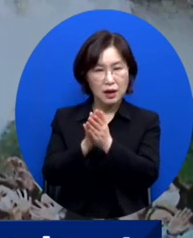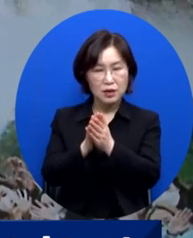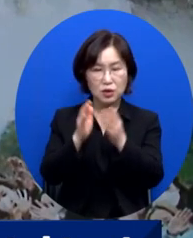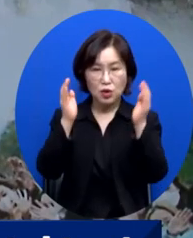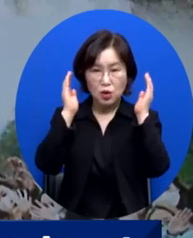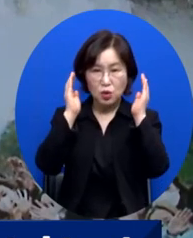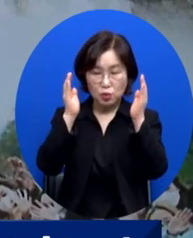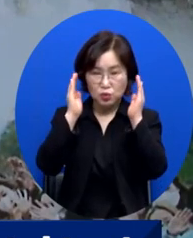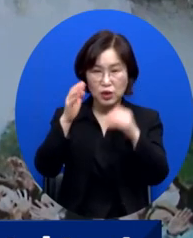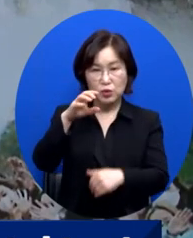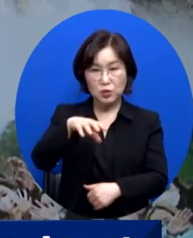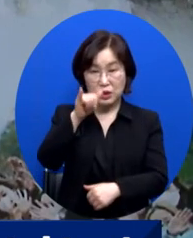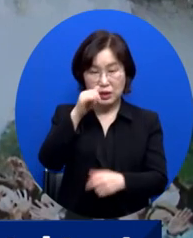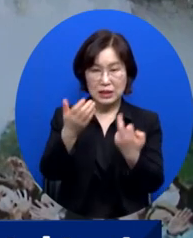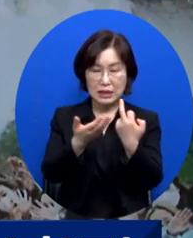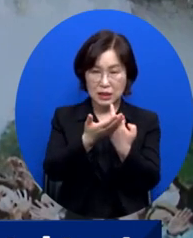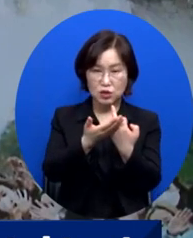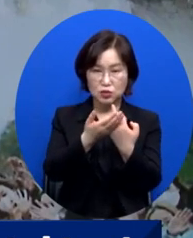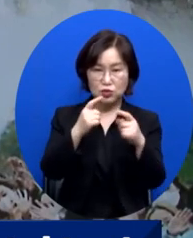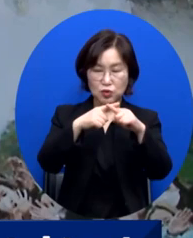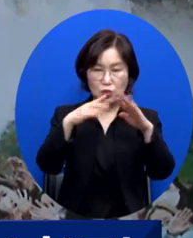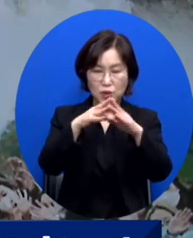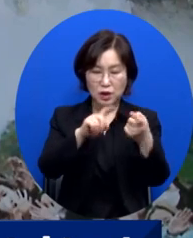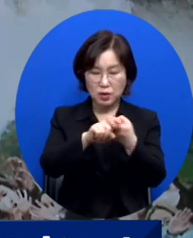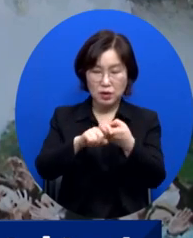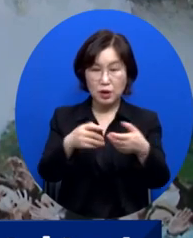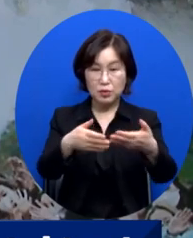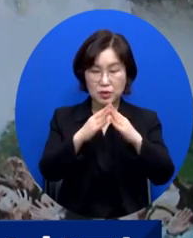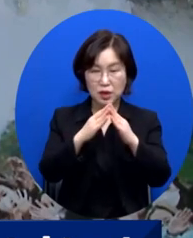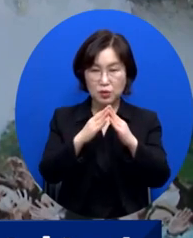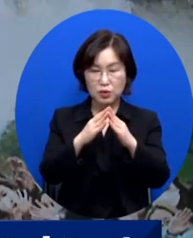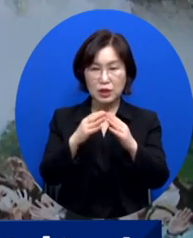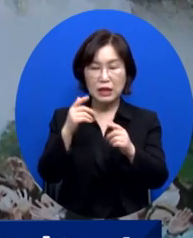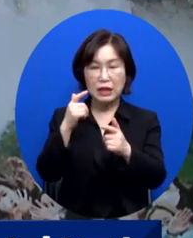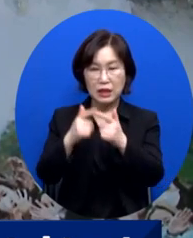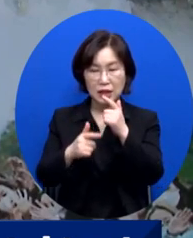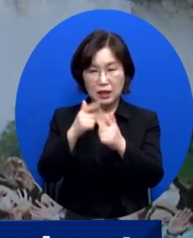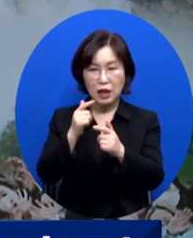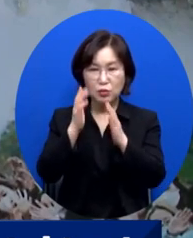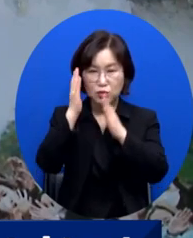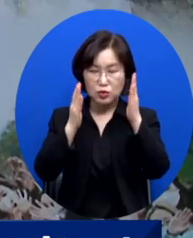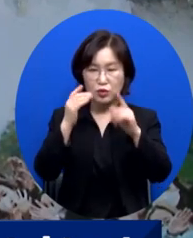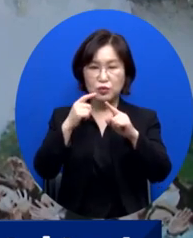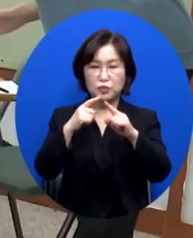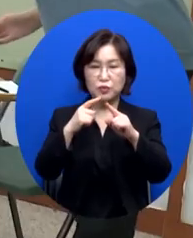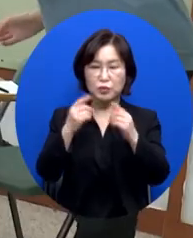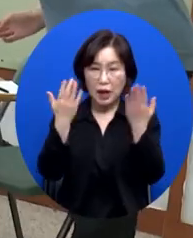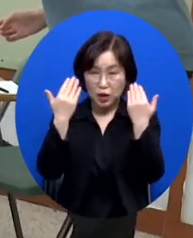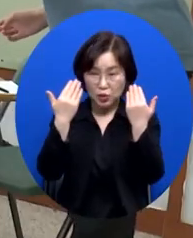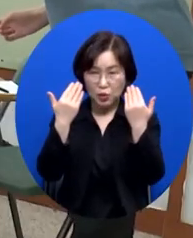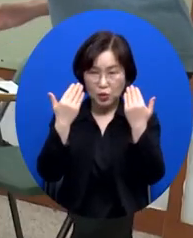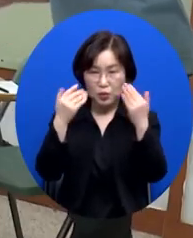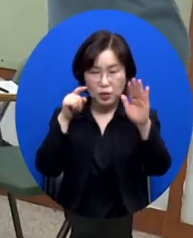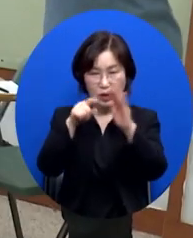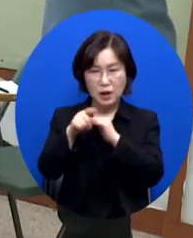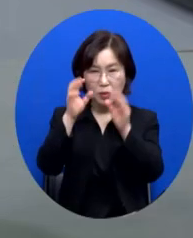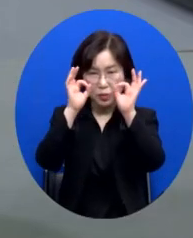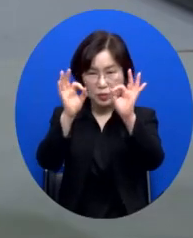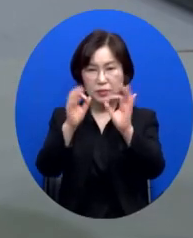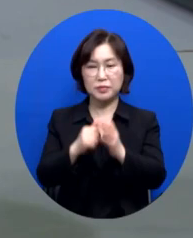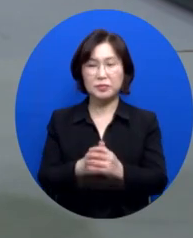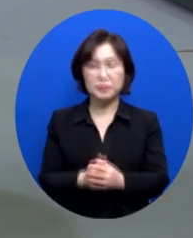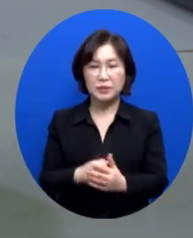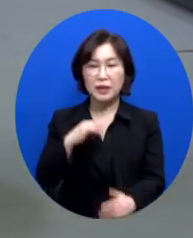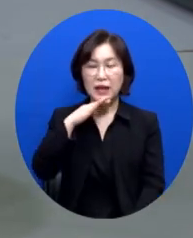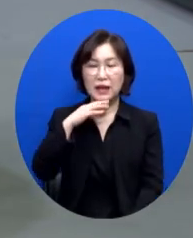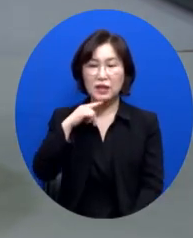있습니다. 제주지역교회연합으로 설립된 제주나무와 숲학교를 다녀왔습니다. 박지한 기자입니다. 15살